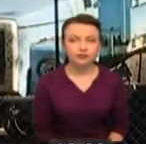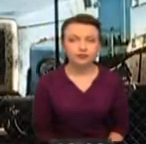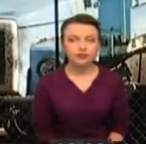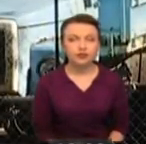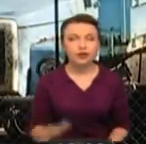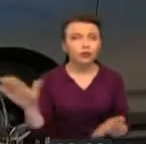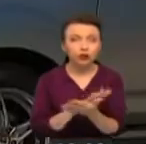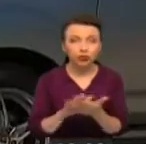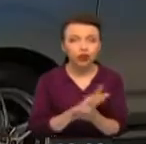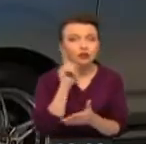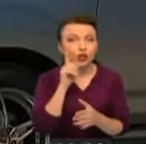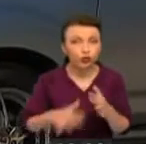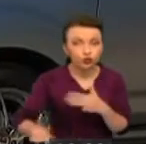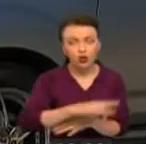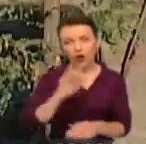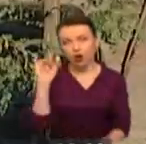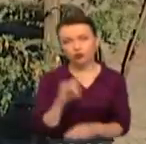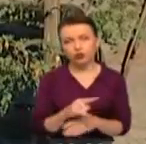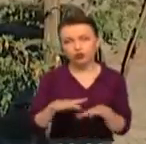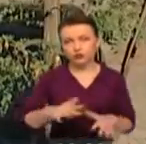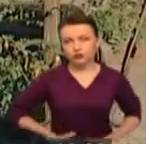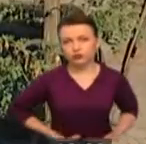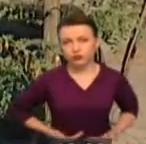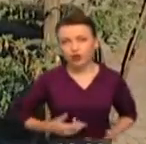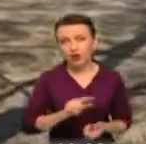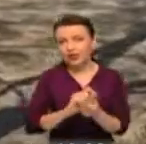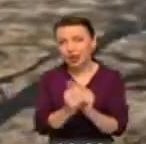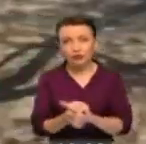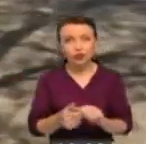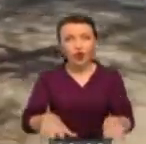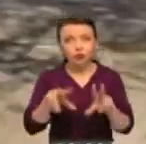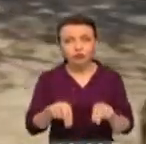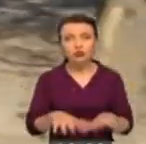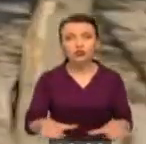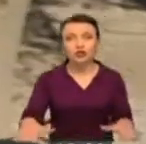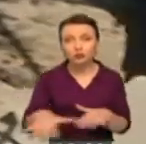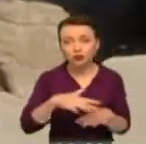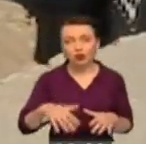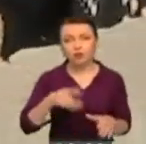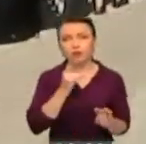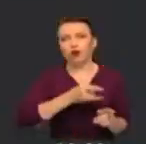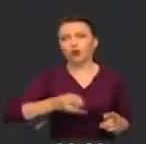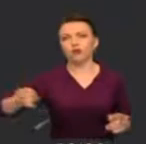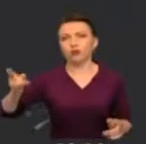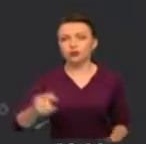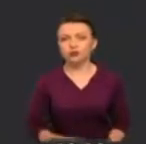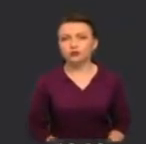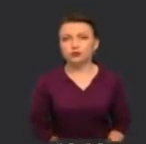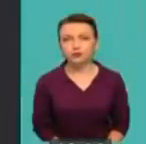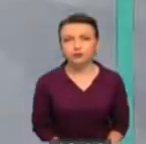Прибрали зелену зону і обдурили місцевих. Тепер замість обіцяного дитячого майданчика – парковка.